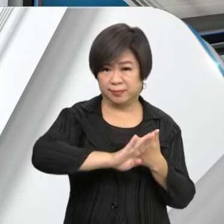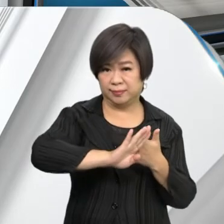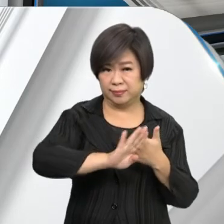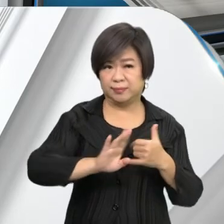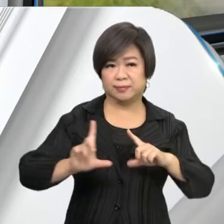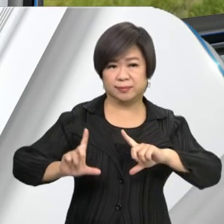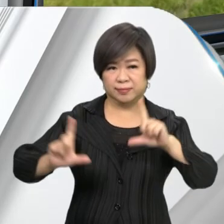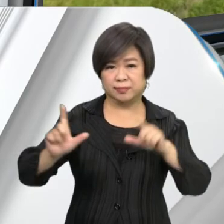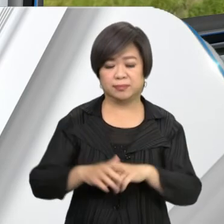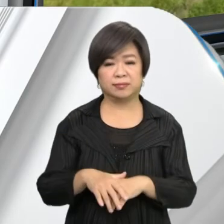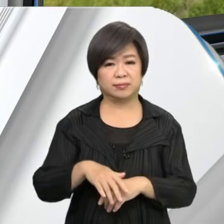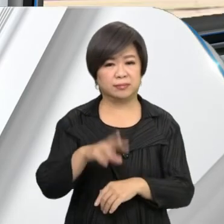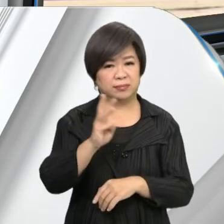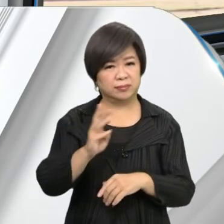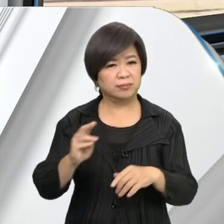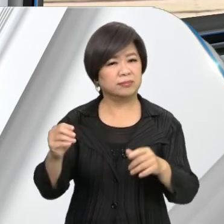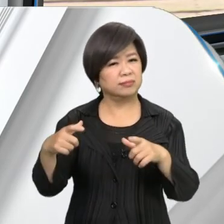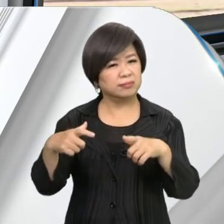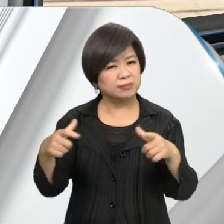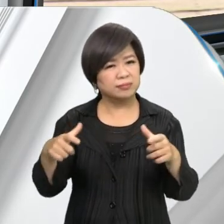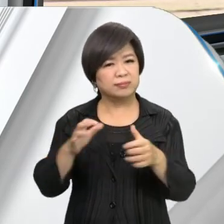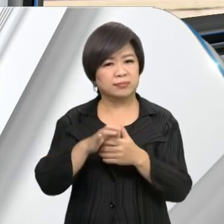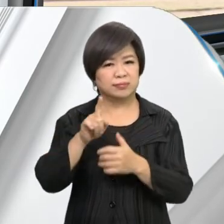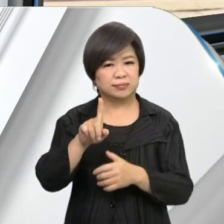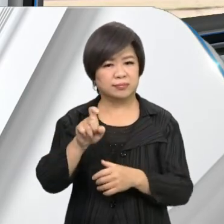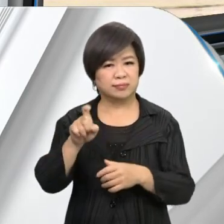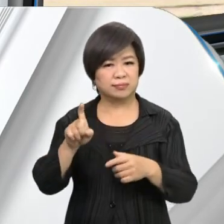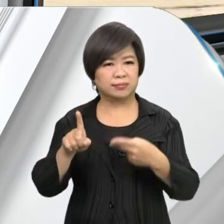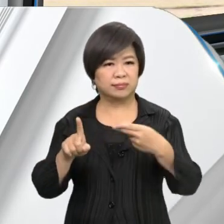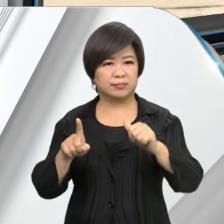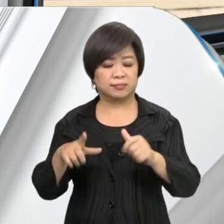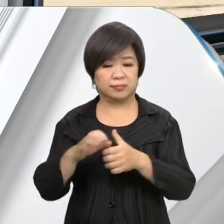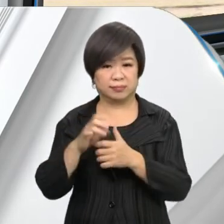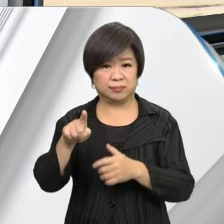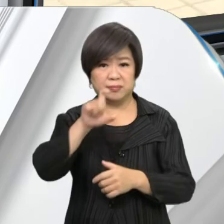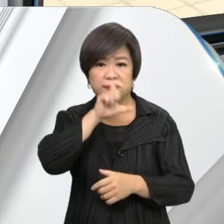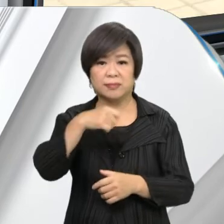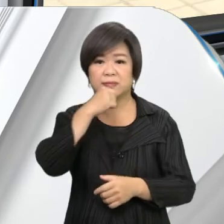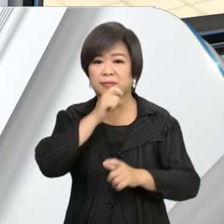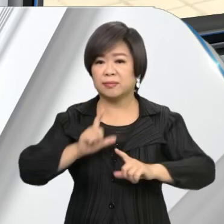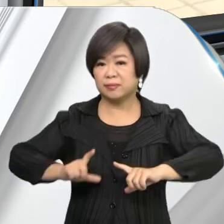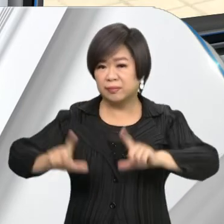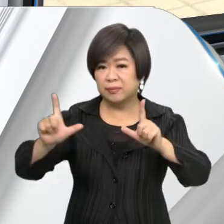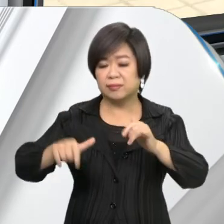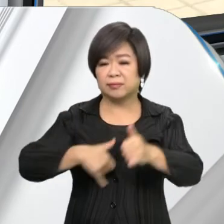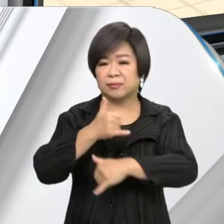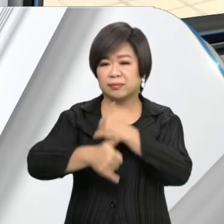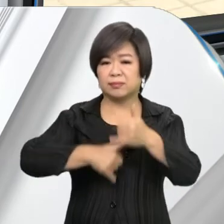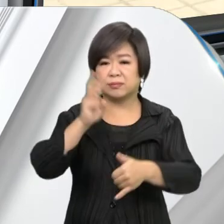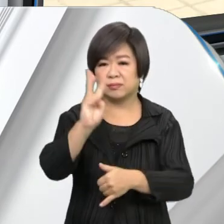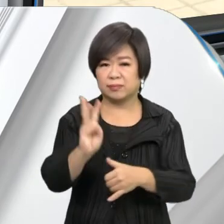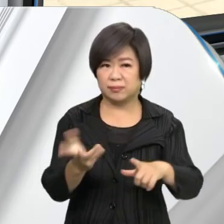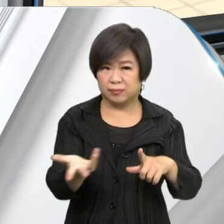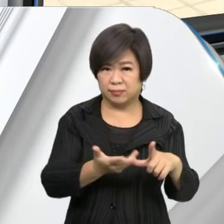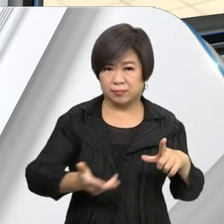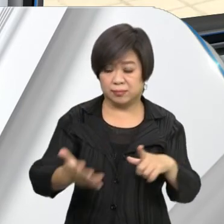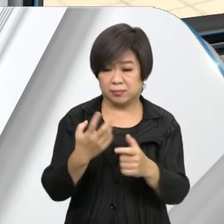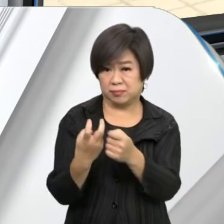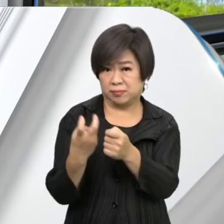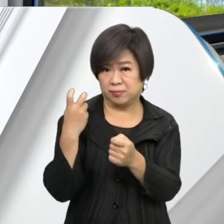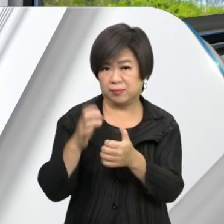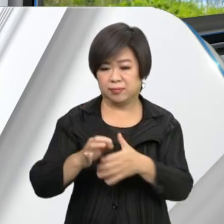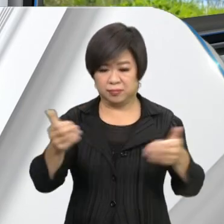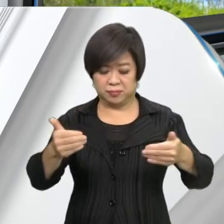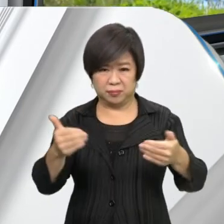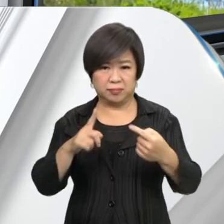水温面积就十几公斤蒸发了，推动发水服务。是22年前，味道的曲风可以人工